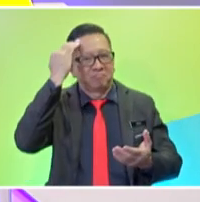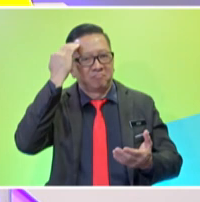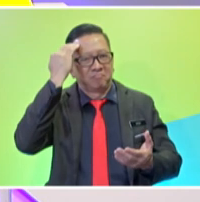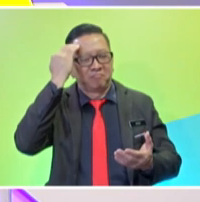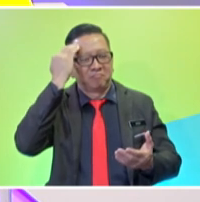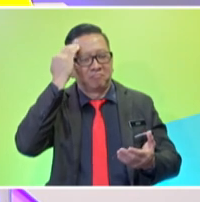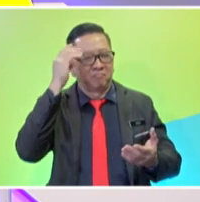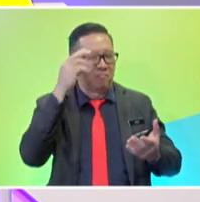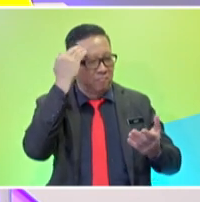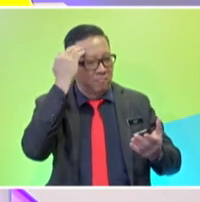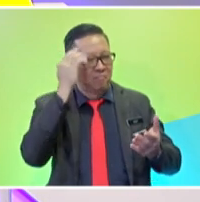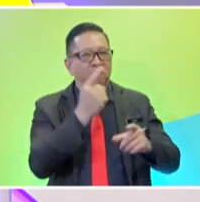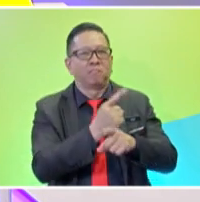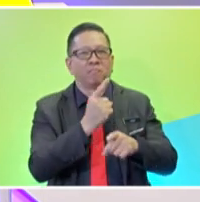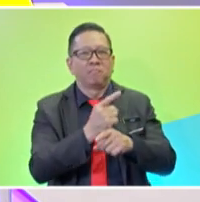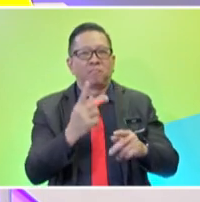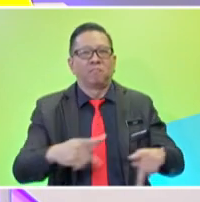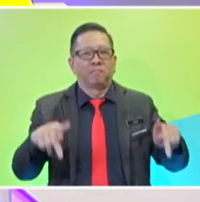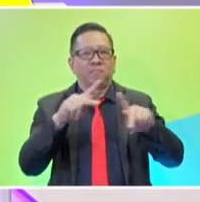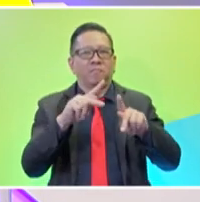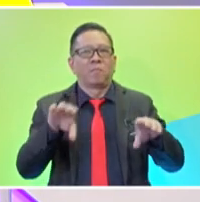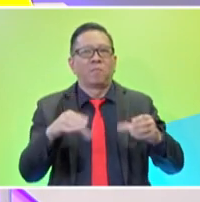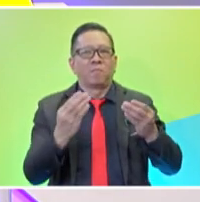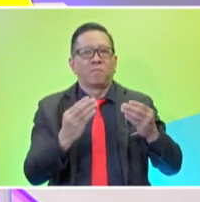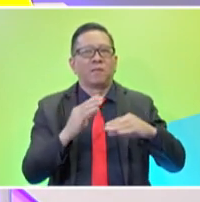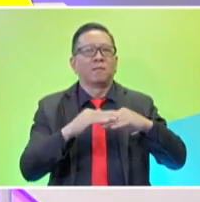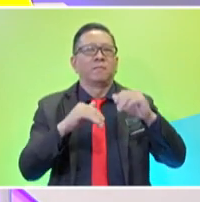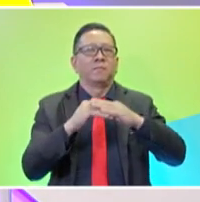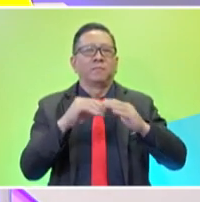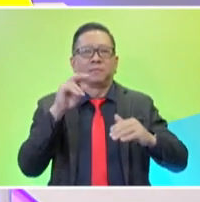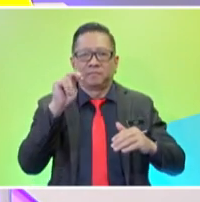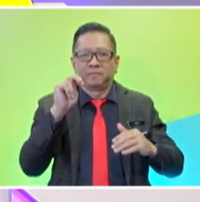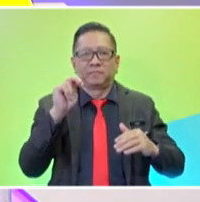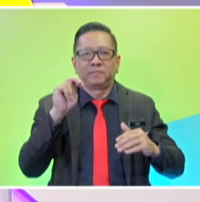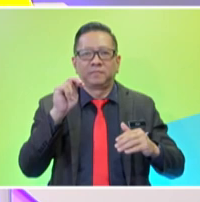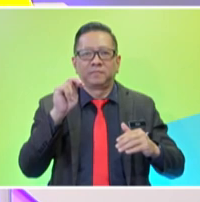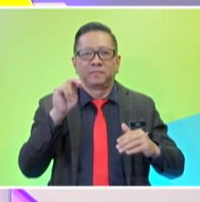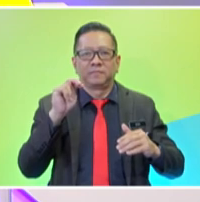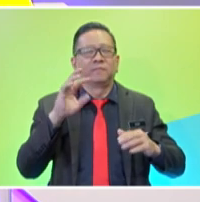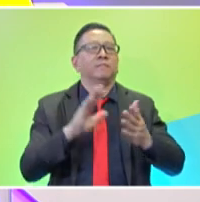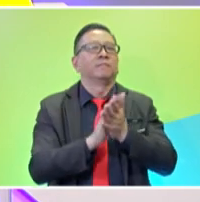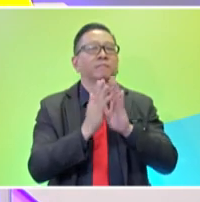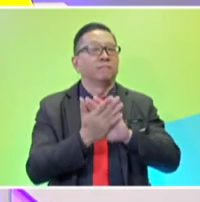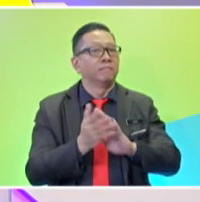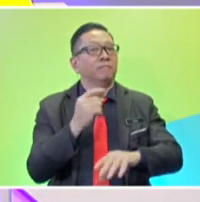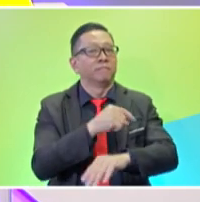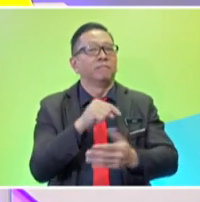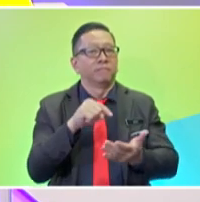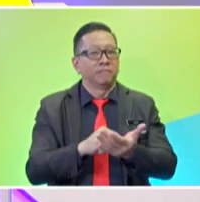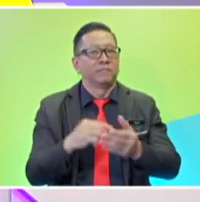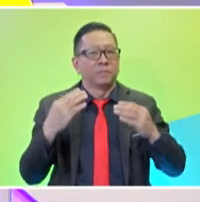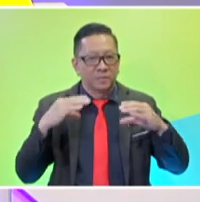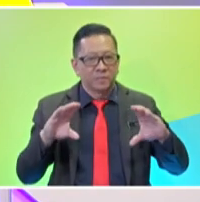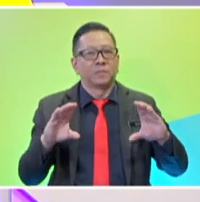apa yang kita perlu buat dan juga kita perlu Bina nanti jadi hari ini kita akan coba